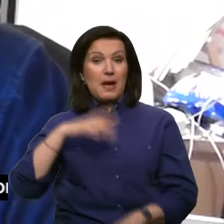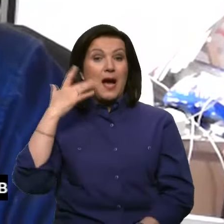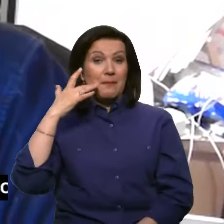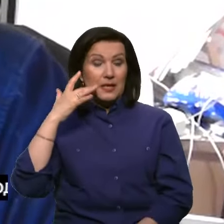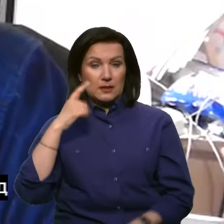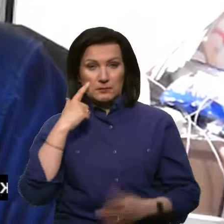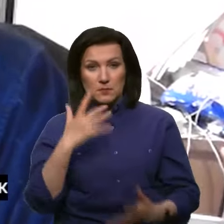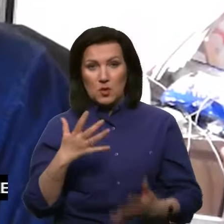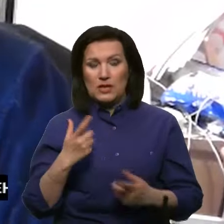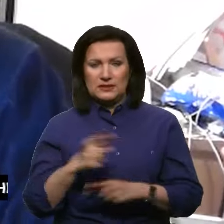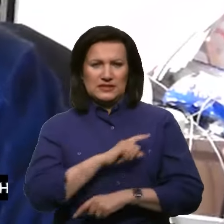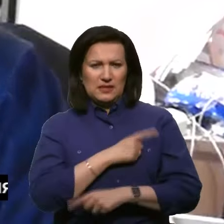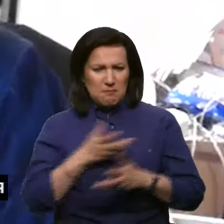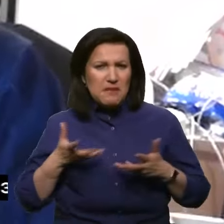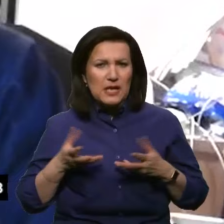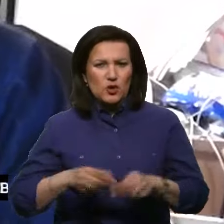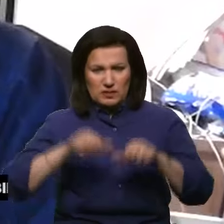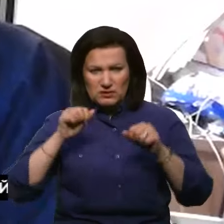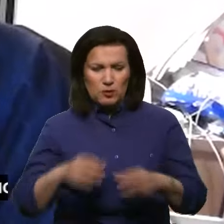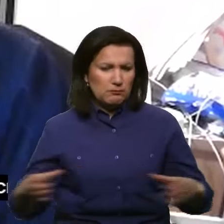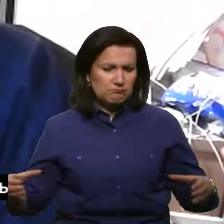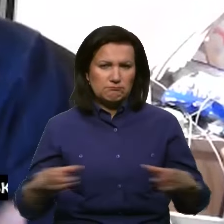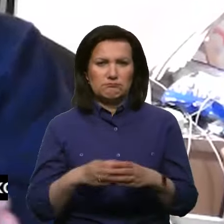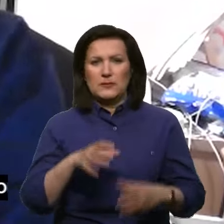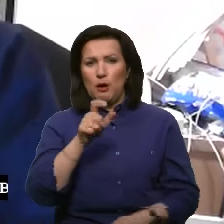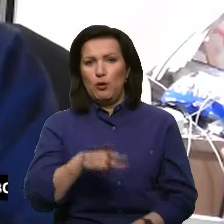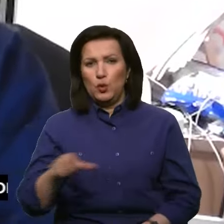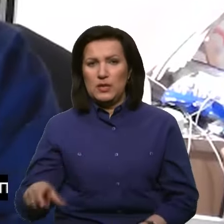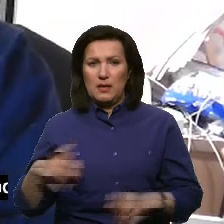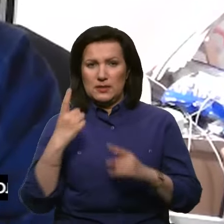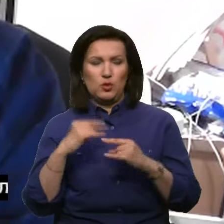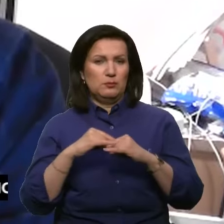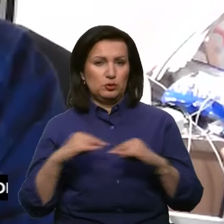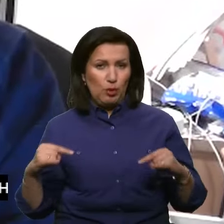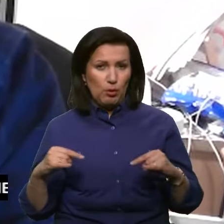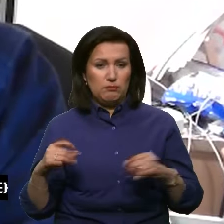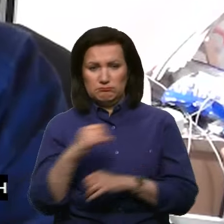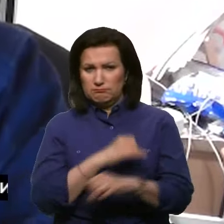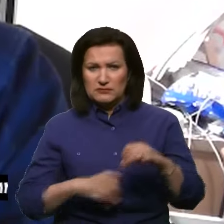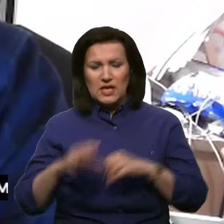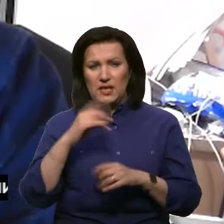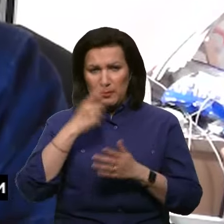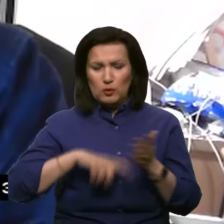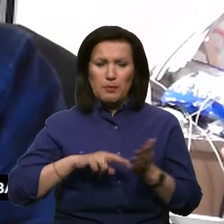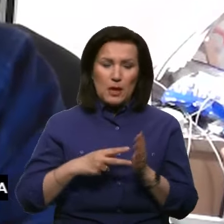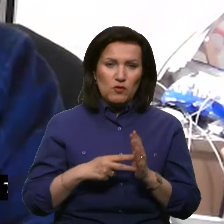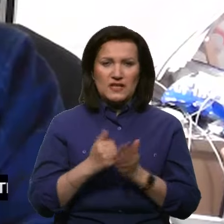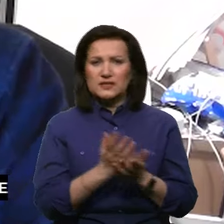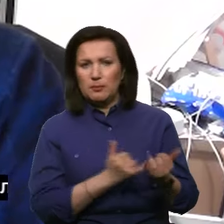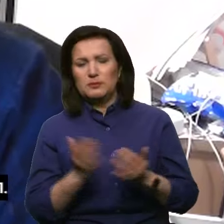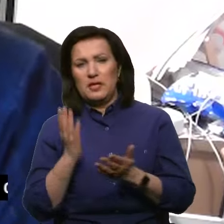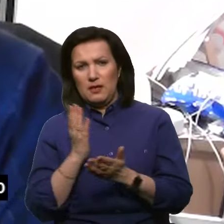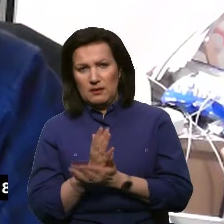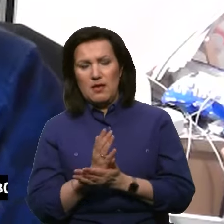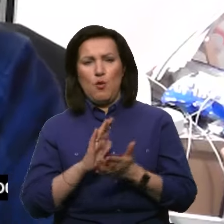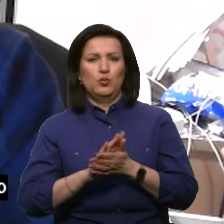американці, і, очевидно, з їхньою силою переконання вони змогли зібрати чимало людей за одним столом і переконатися, що в плануванні та забезпеченні є певний